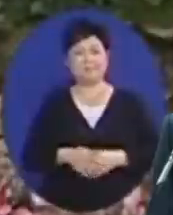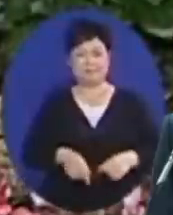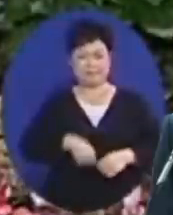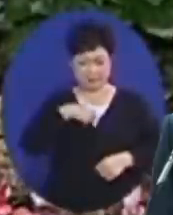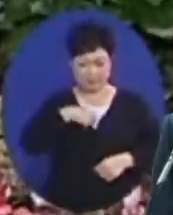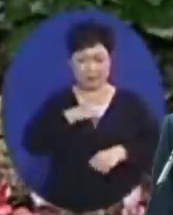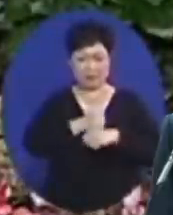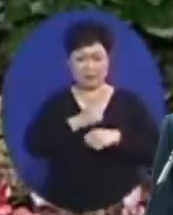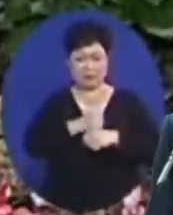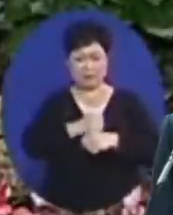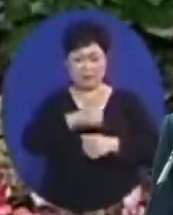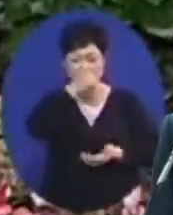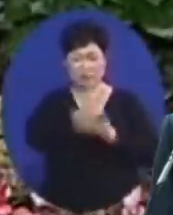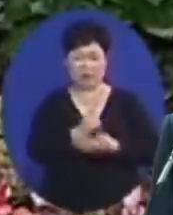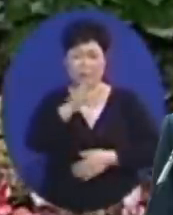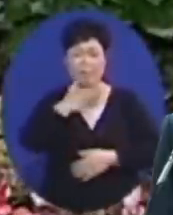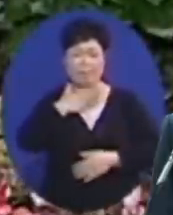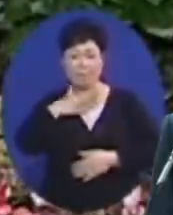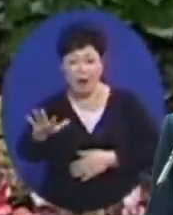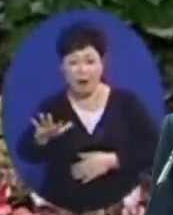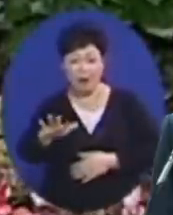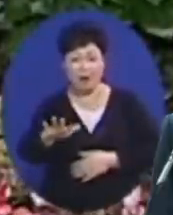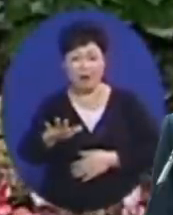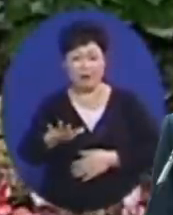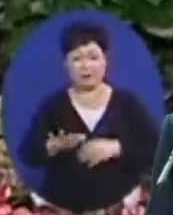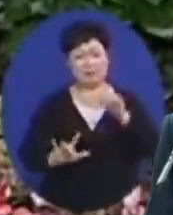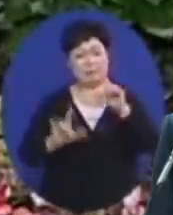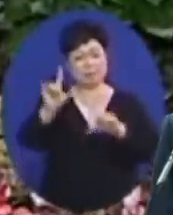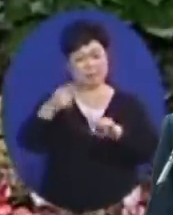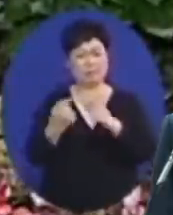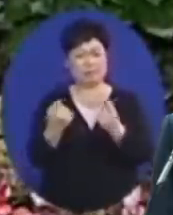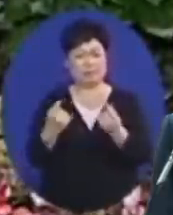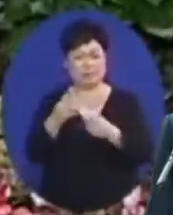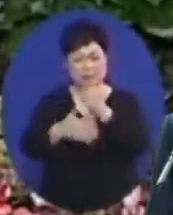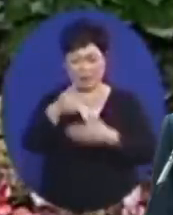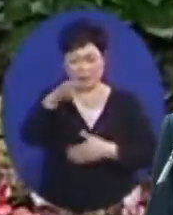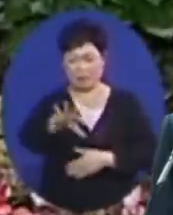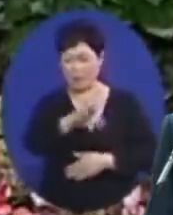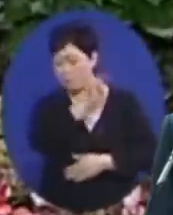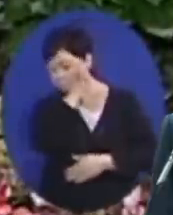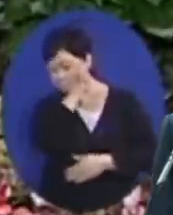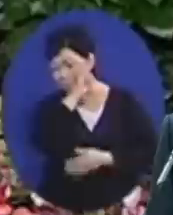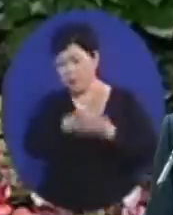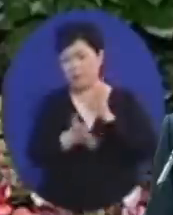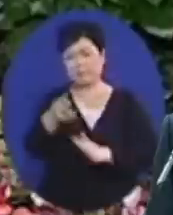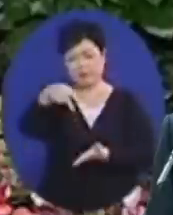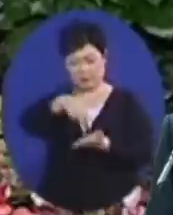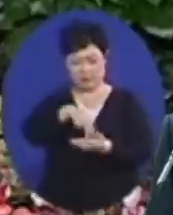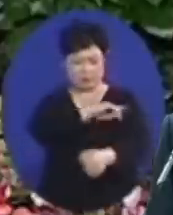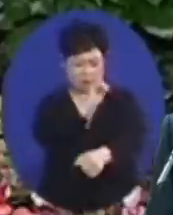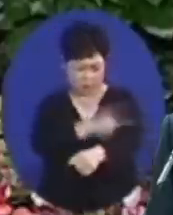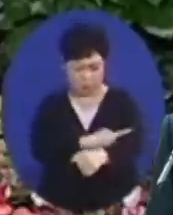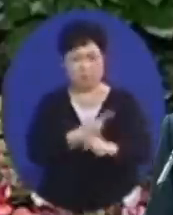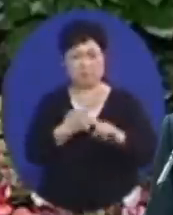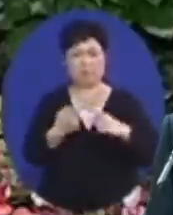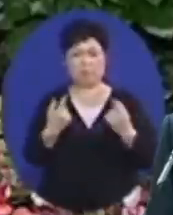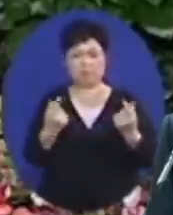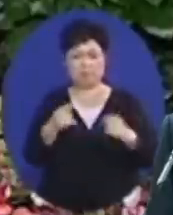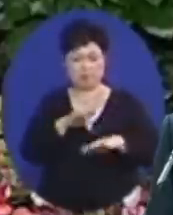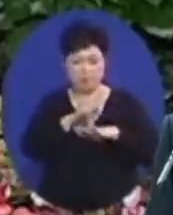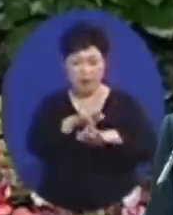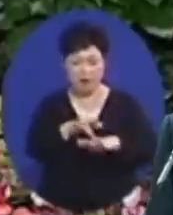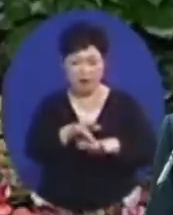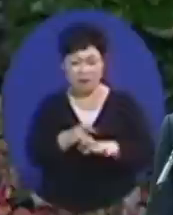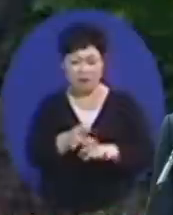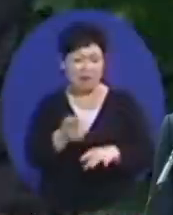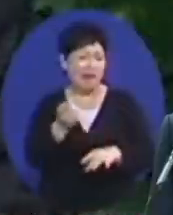의롭다는 것은 죄를 한 번도 안 지은 상태요, 하나님 앞에 부끄럼 없이 설 수 있는 자격이요, 마귀가